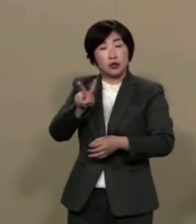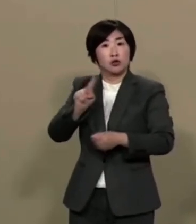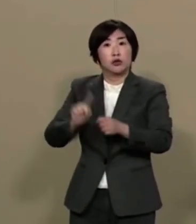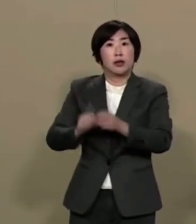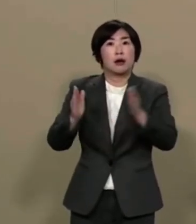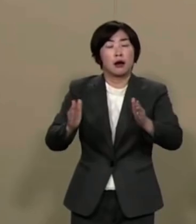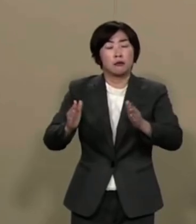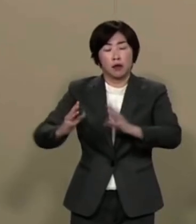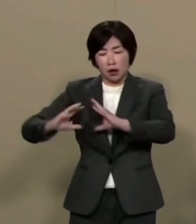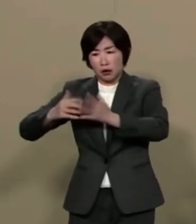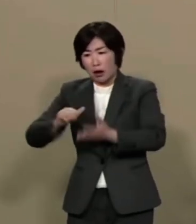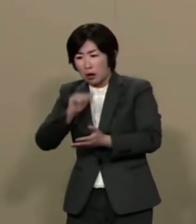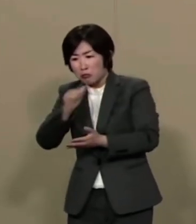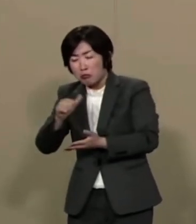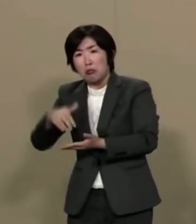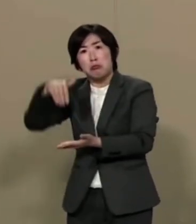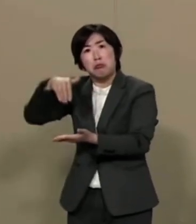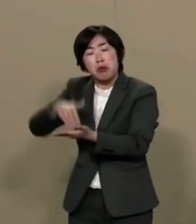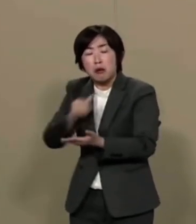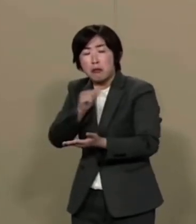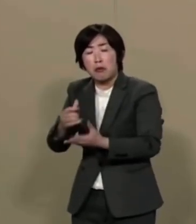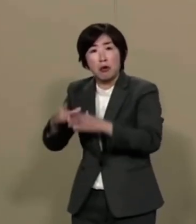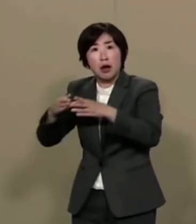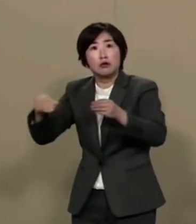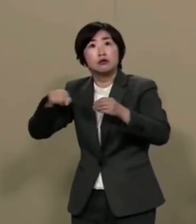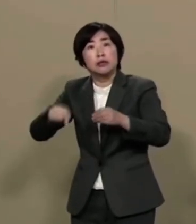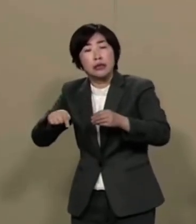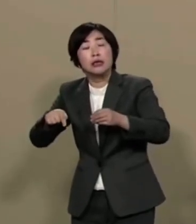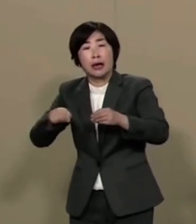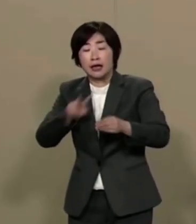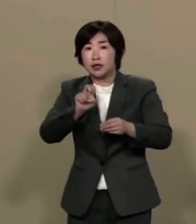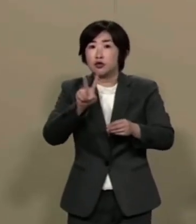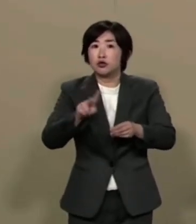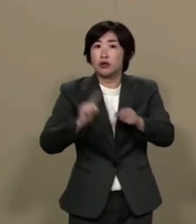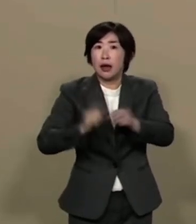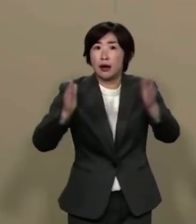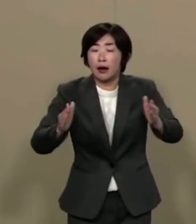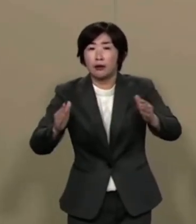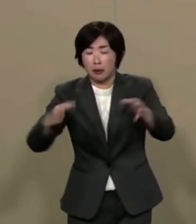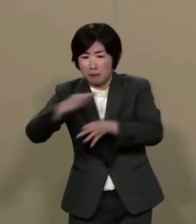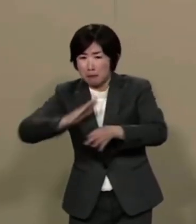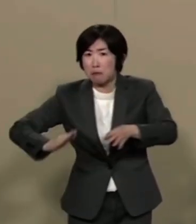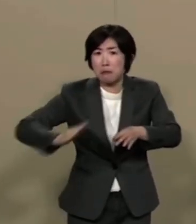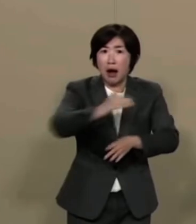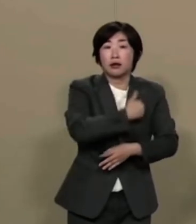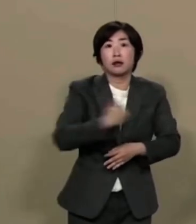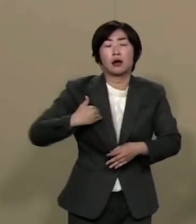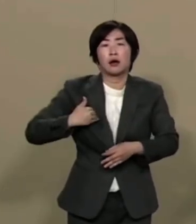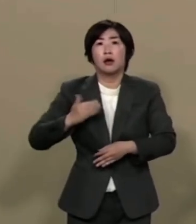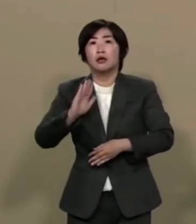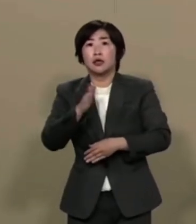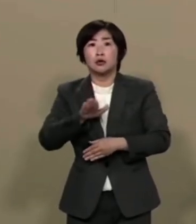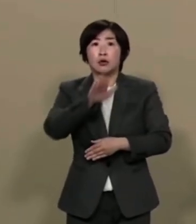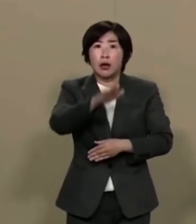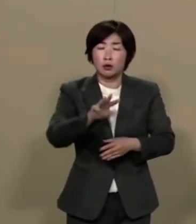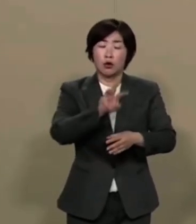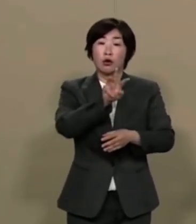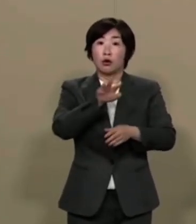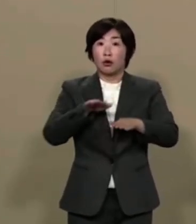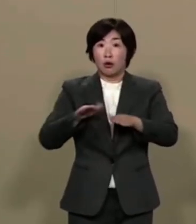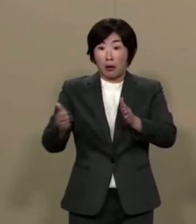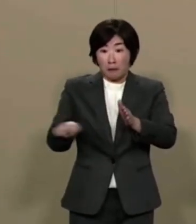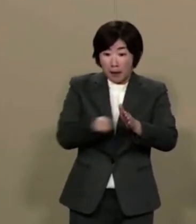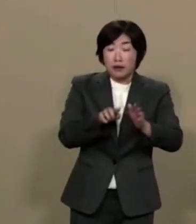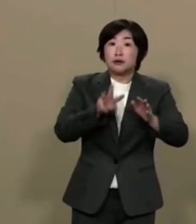貧国の国が22年でここまで成し遂げたこれが日本人の底力からですしかしながらこの30年間全く成長してい